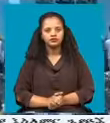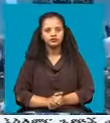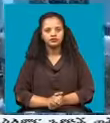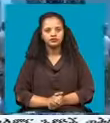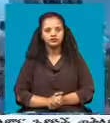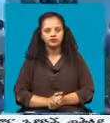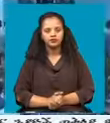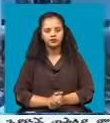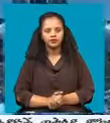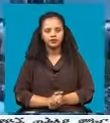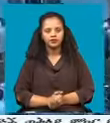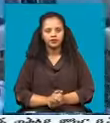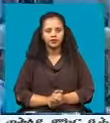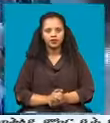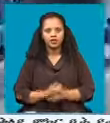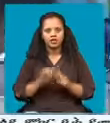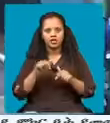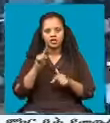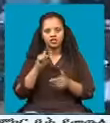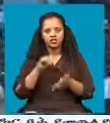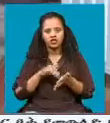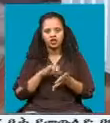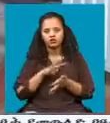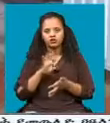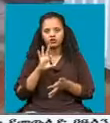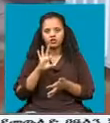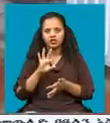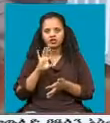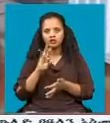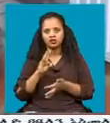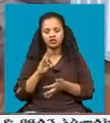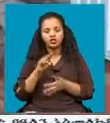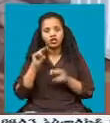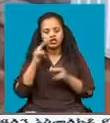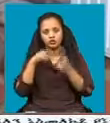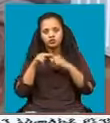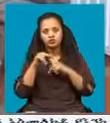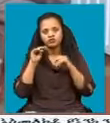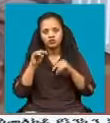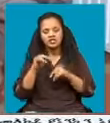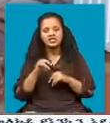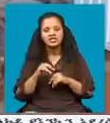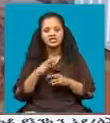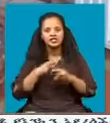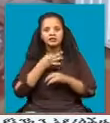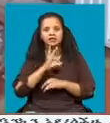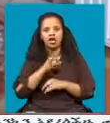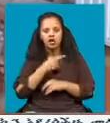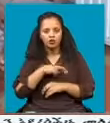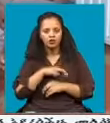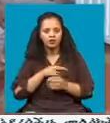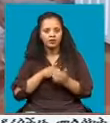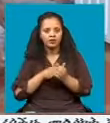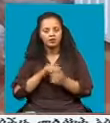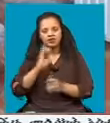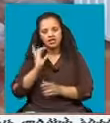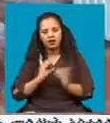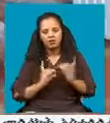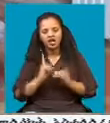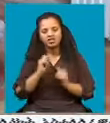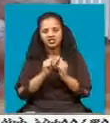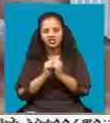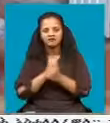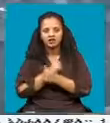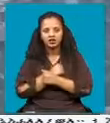ከዛሬ 1497 ዓመት በፊት ነቢዩ መሐመድ ሰለላሁ ዐለይሂ ወሰለም የእስልምናን ሃይማኖት መርህ መከባበር፣ አንድነት፣